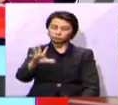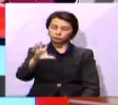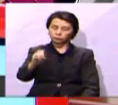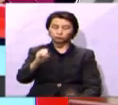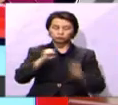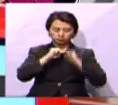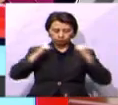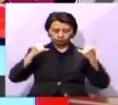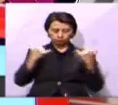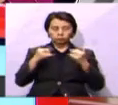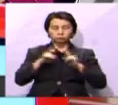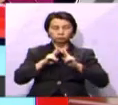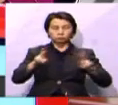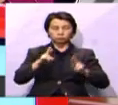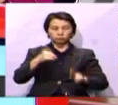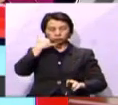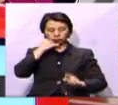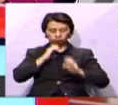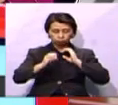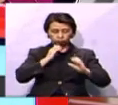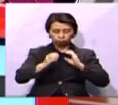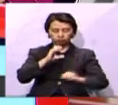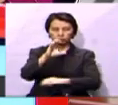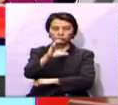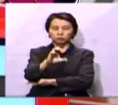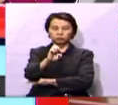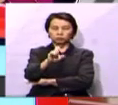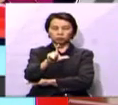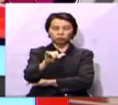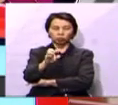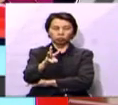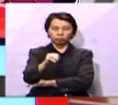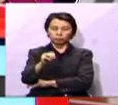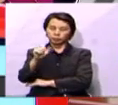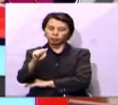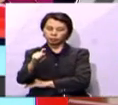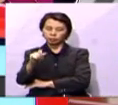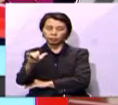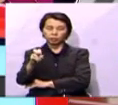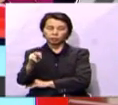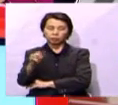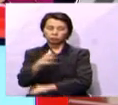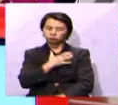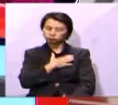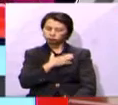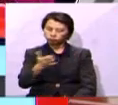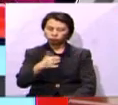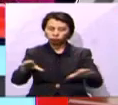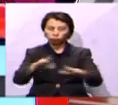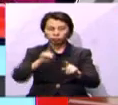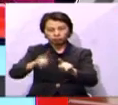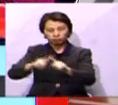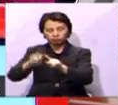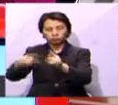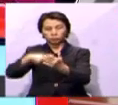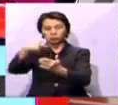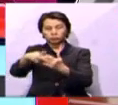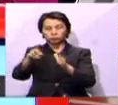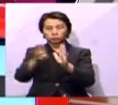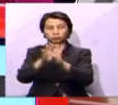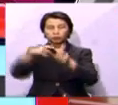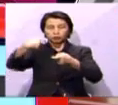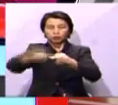TN50, syarikat penyedia telekomunikasi Celcom Axiata Berhad terus komited menjalankan pelbagai program yang